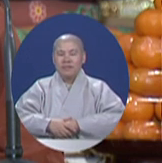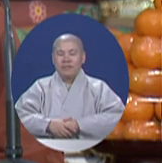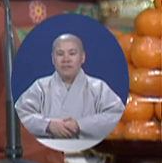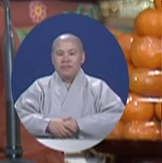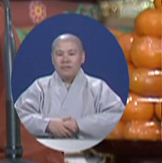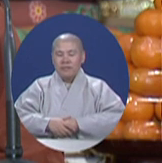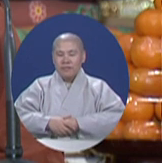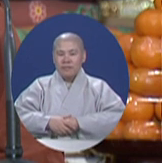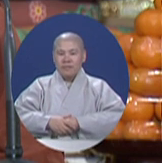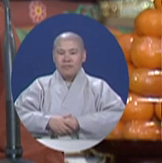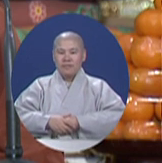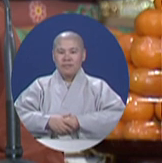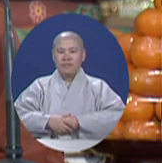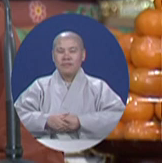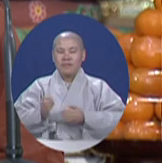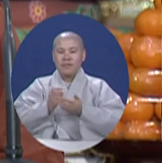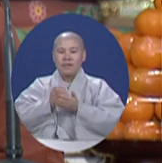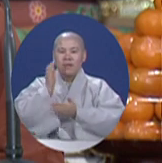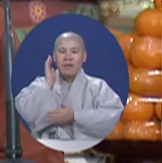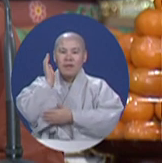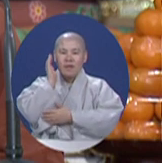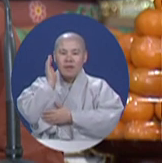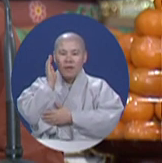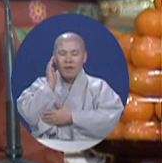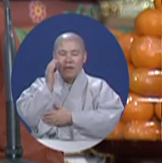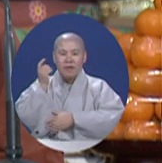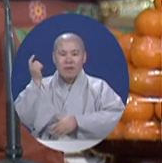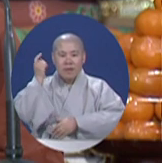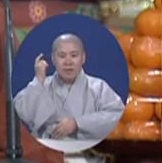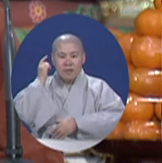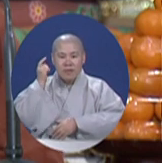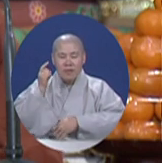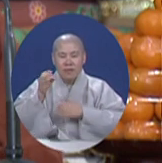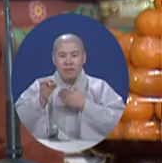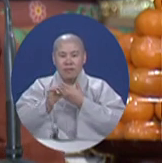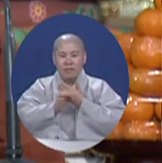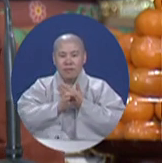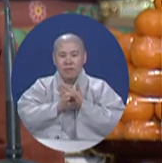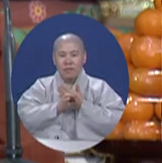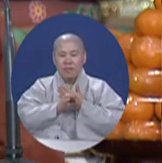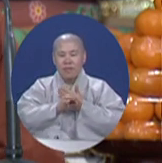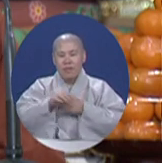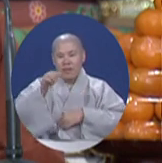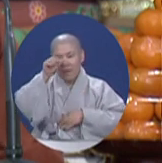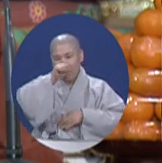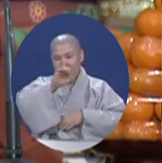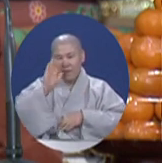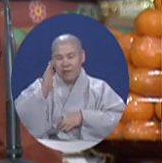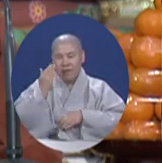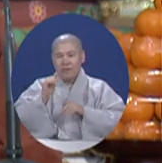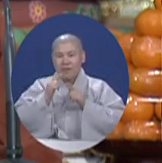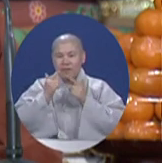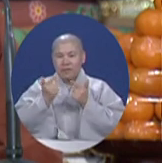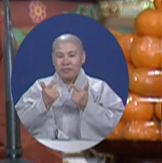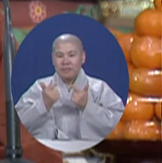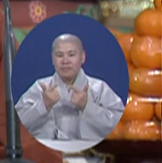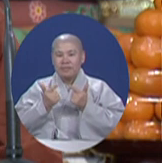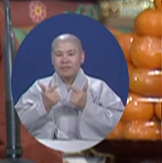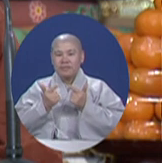이런 이제 법문을 이렇게 또 들어보면 이게 그냥 되는 게 아니고요.